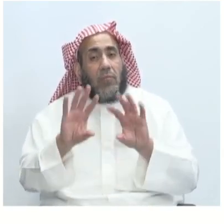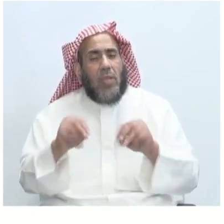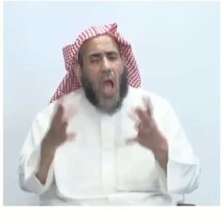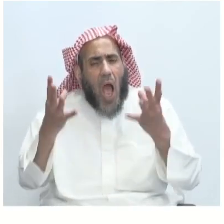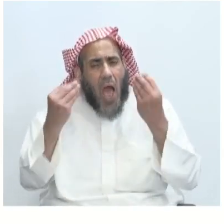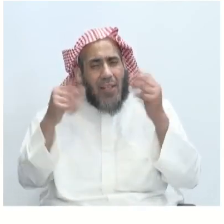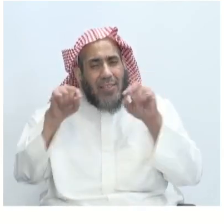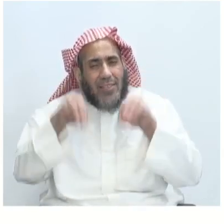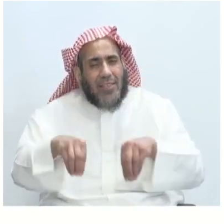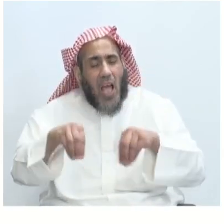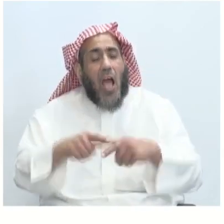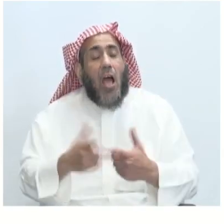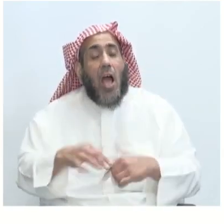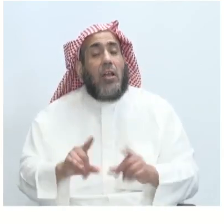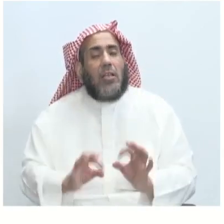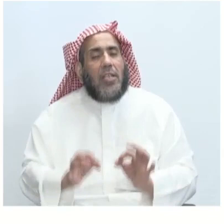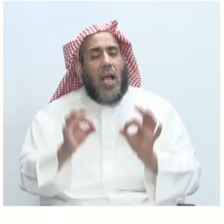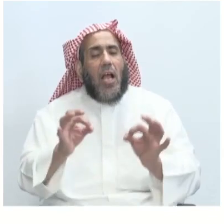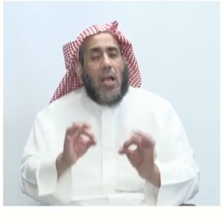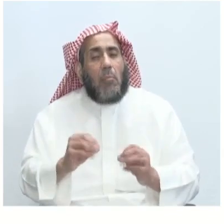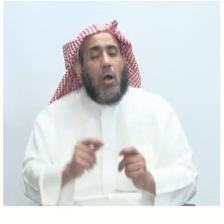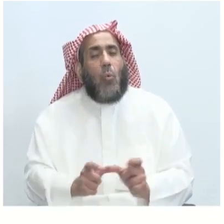الدرس ان نتحكم ونسيطر